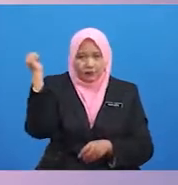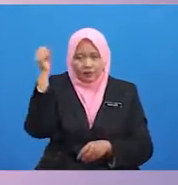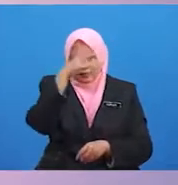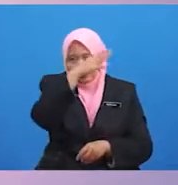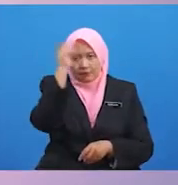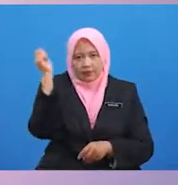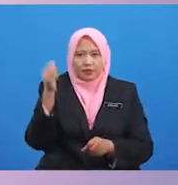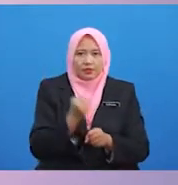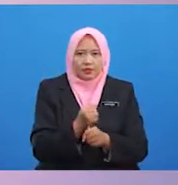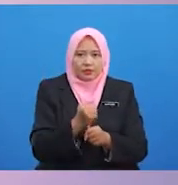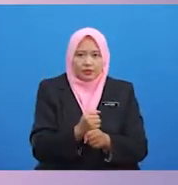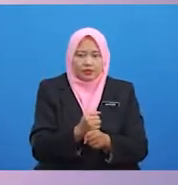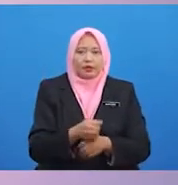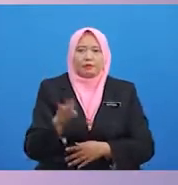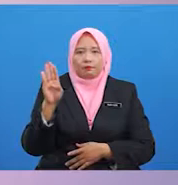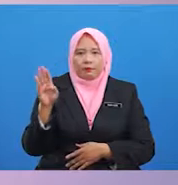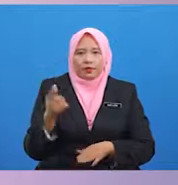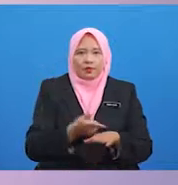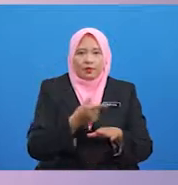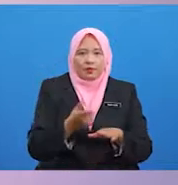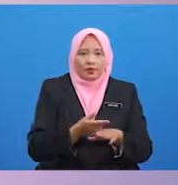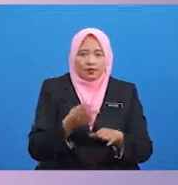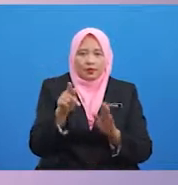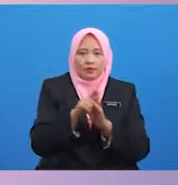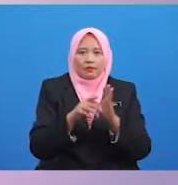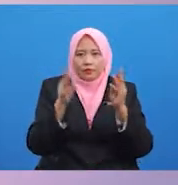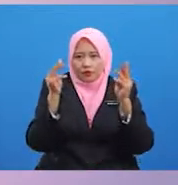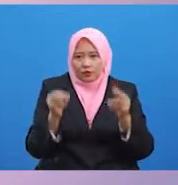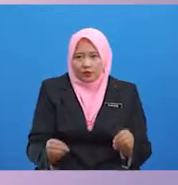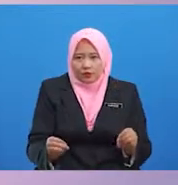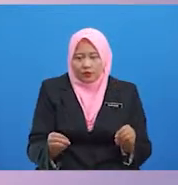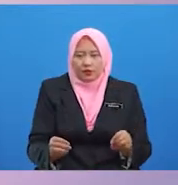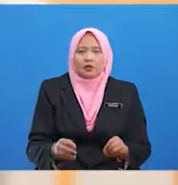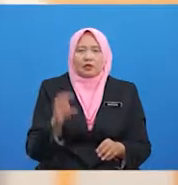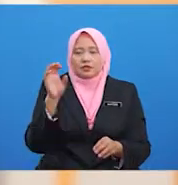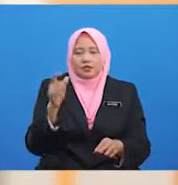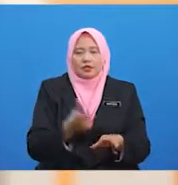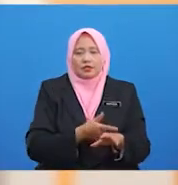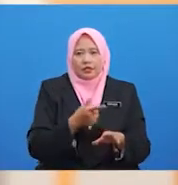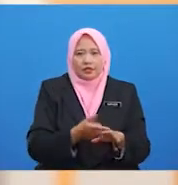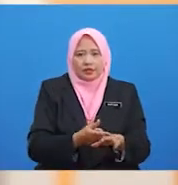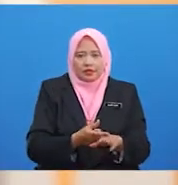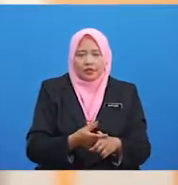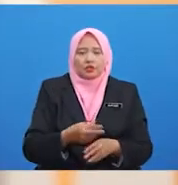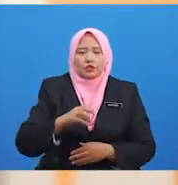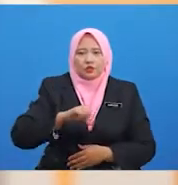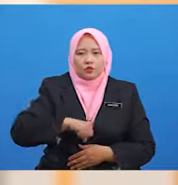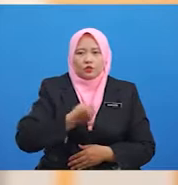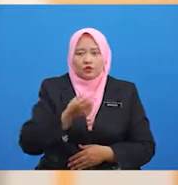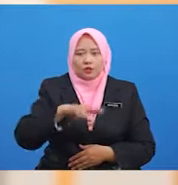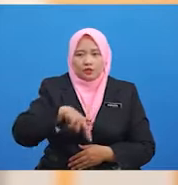C. Latihan sukarela. Dan D. Latihan pembangunan. Murid-murid sudah